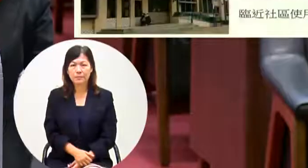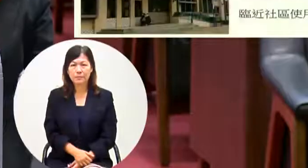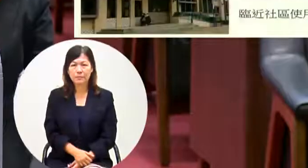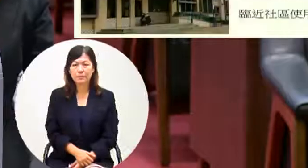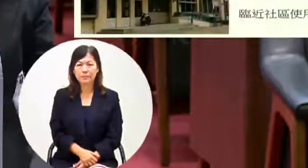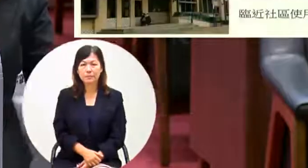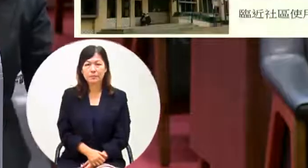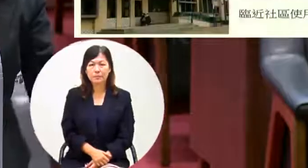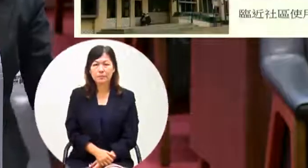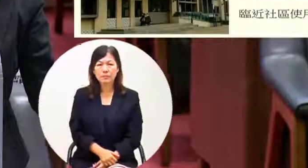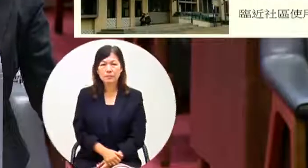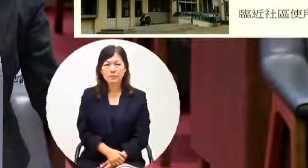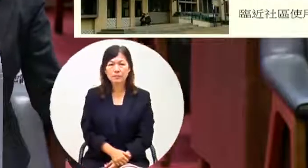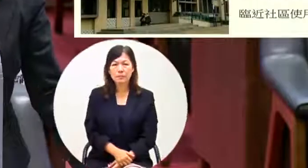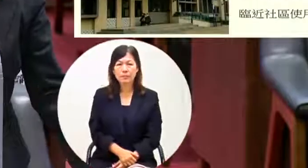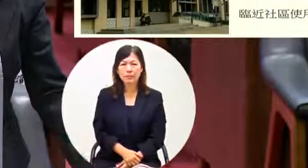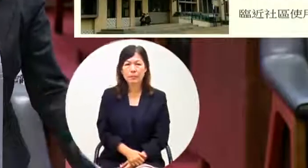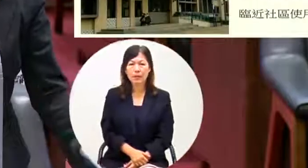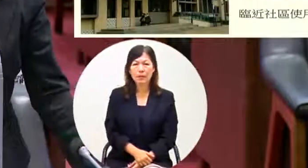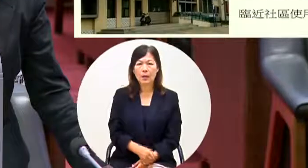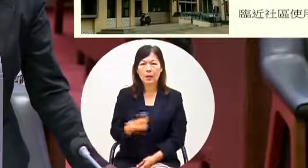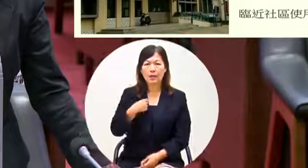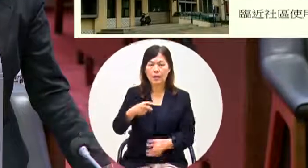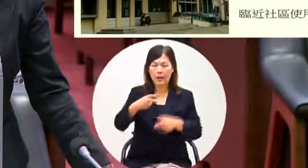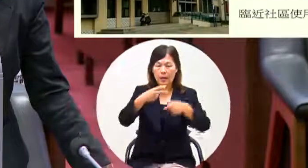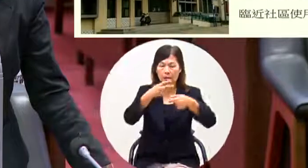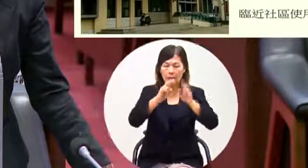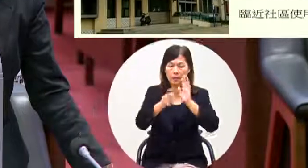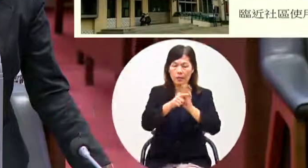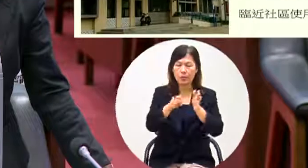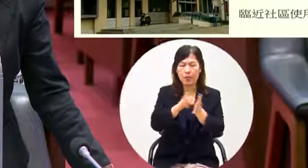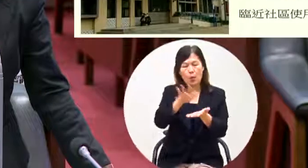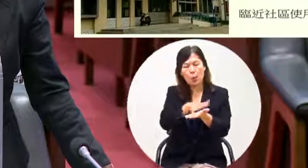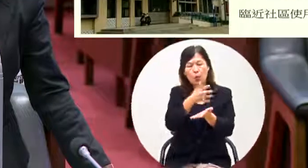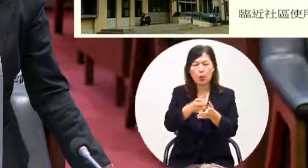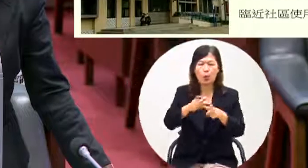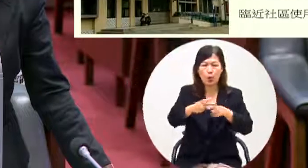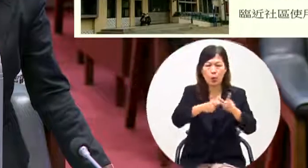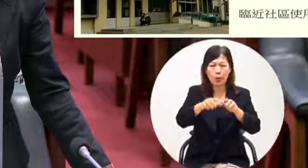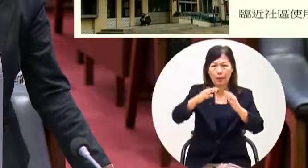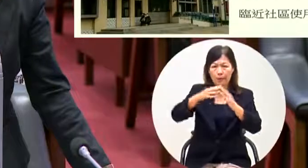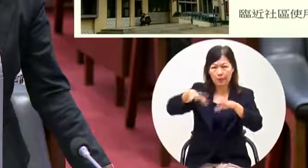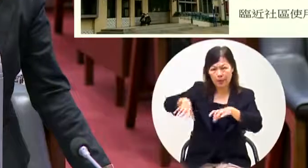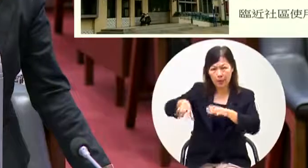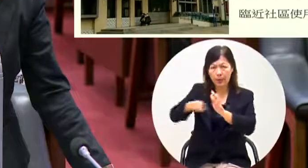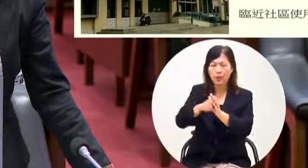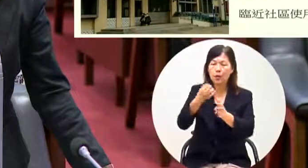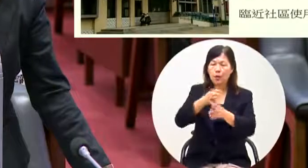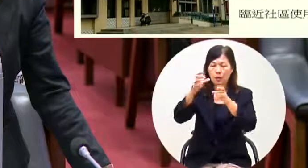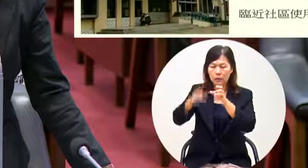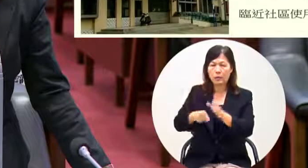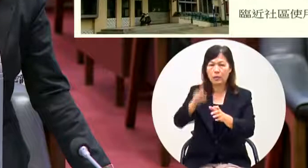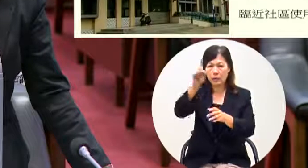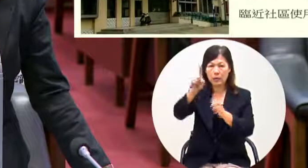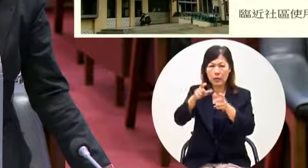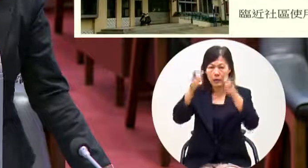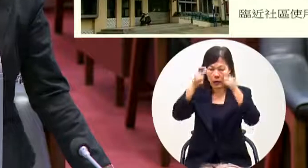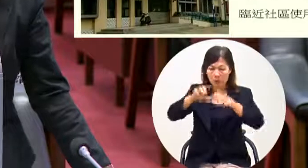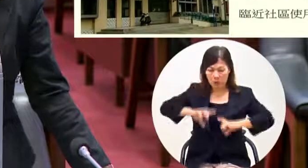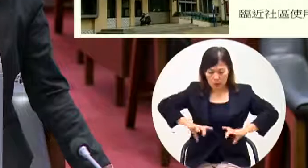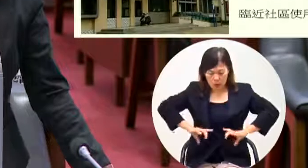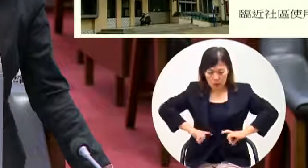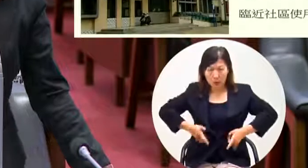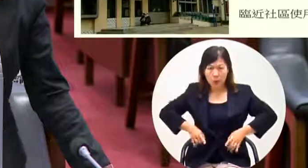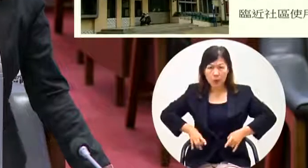位在我们仁武八卦的休闲公园旁边，有设置一个高雄国际的一个滑轮的溜冰